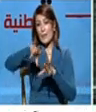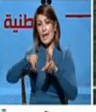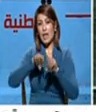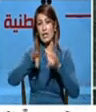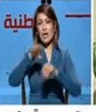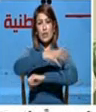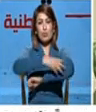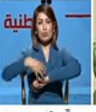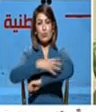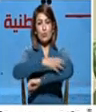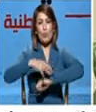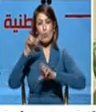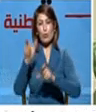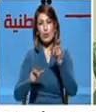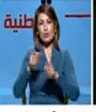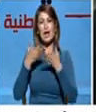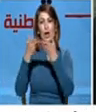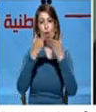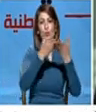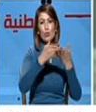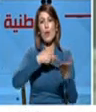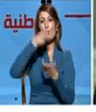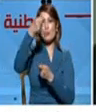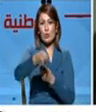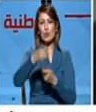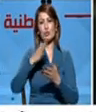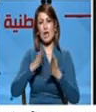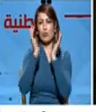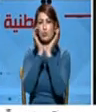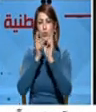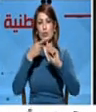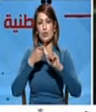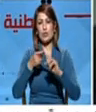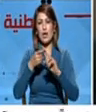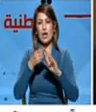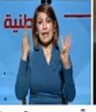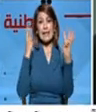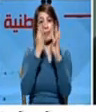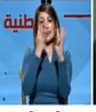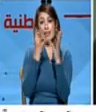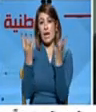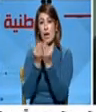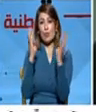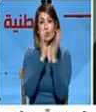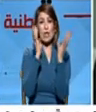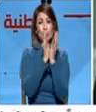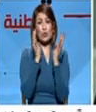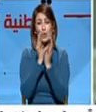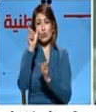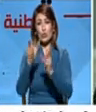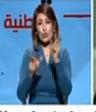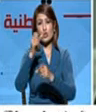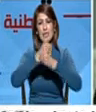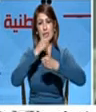الحصول على المساعدات الاجتماعيه تعاملوا على حرفه قديمه في احترام المسافه ما بين العون وما بين